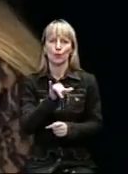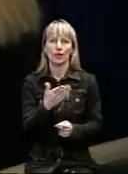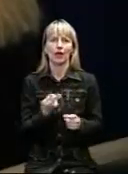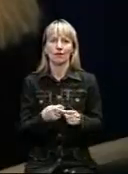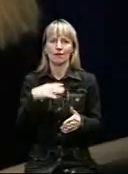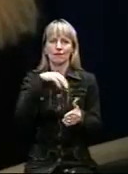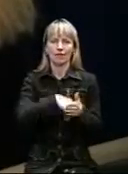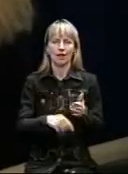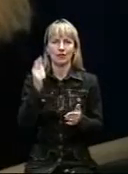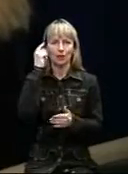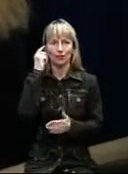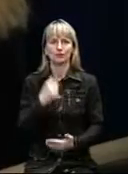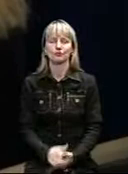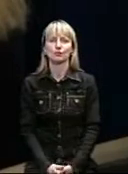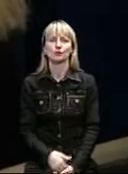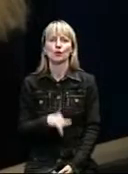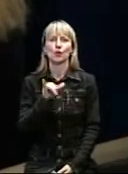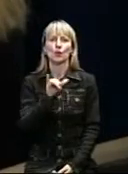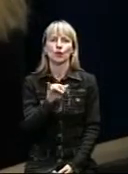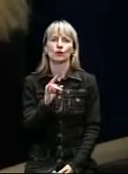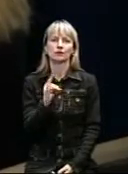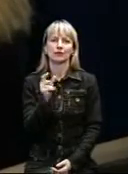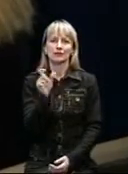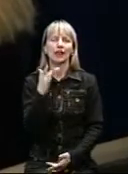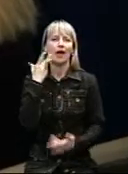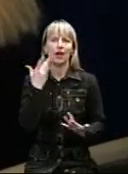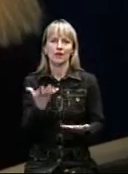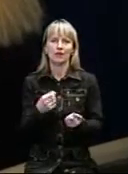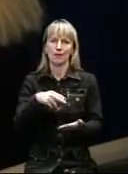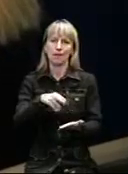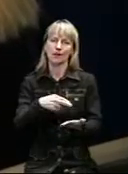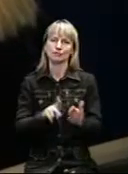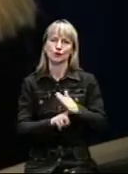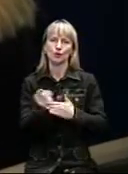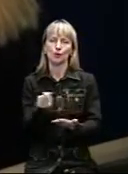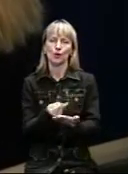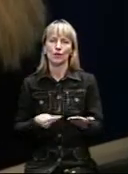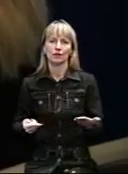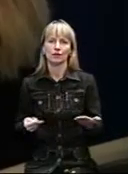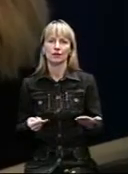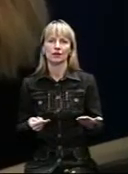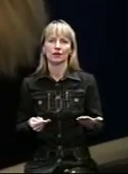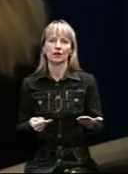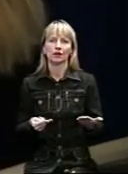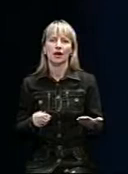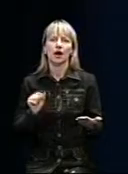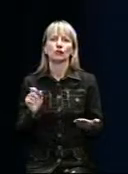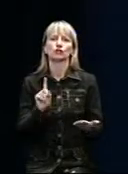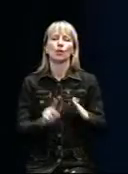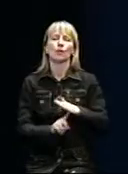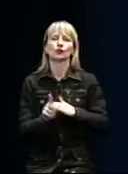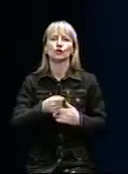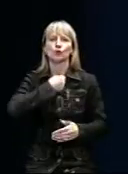закладено. А от ну, дитині легко взяти в руки пензлика, почати малювати. А з чого